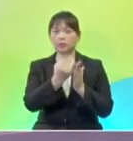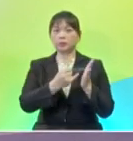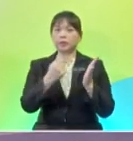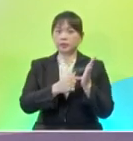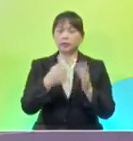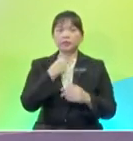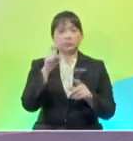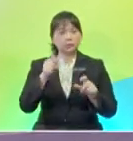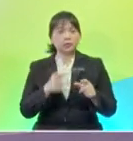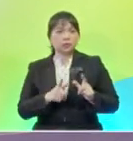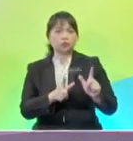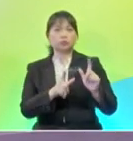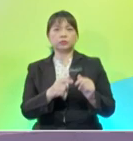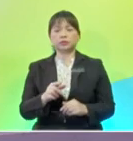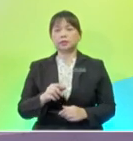mesti